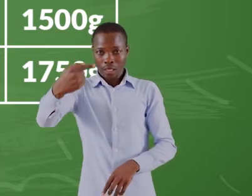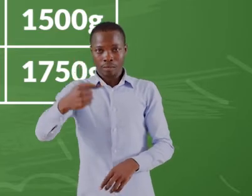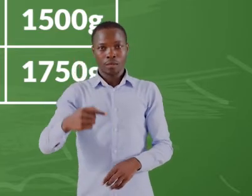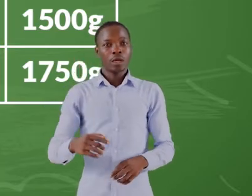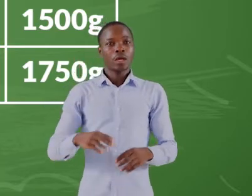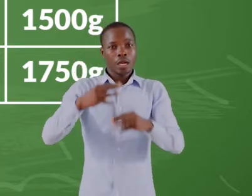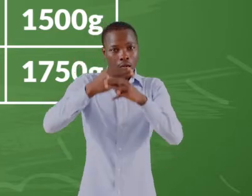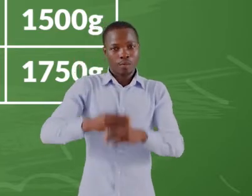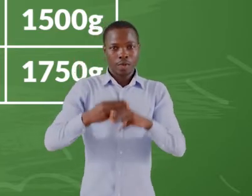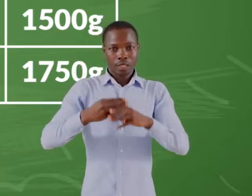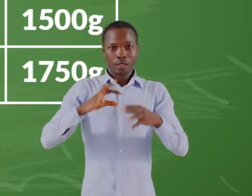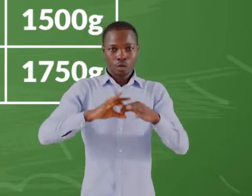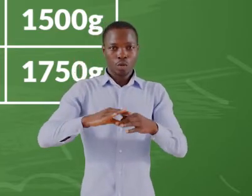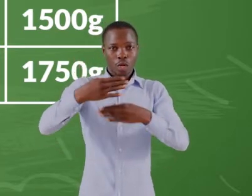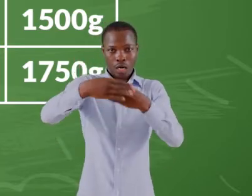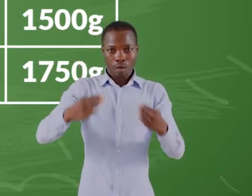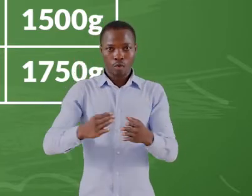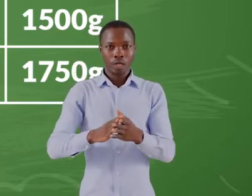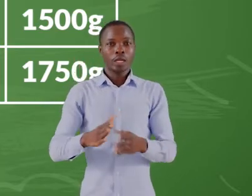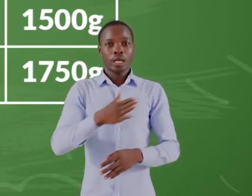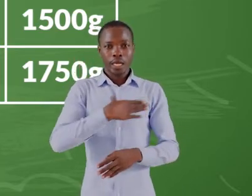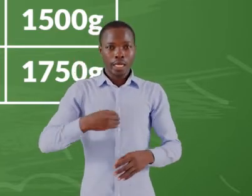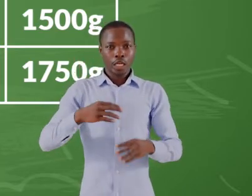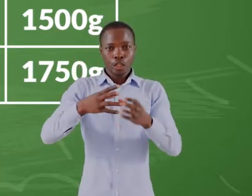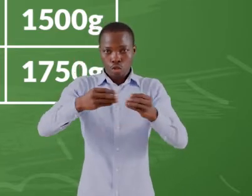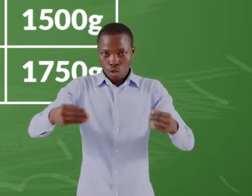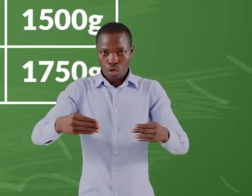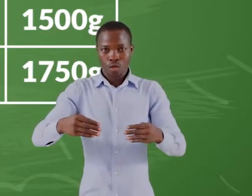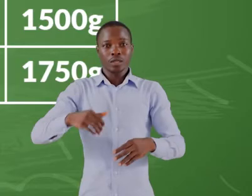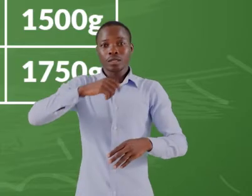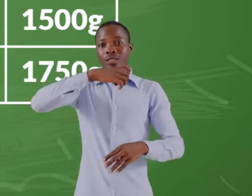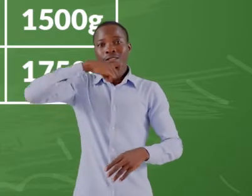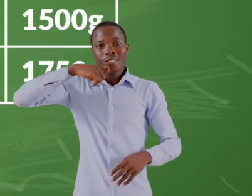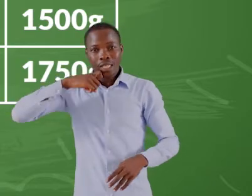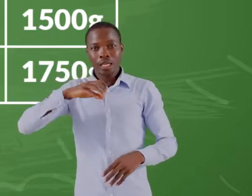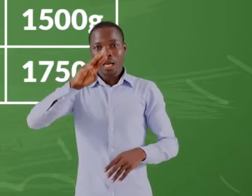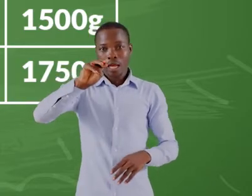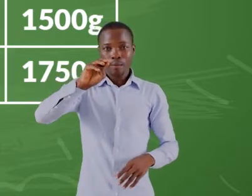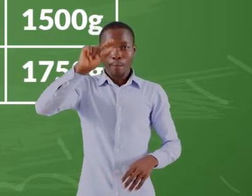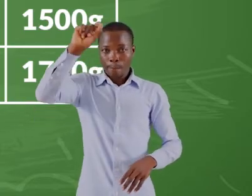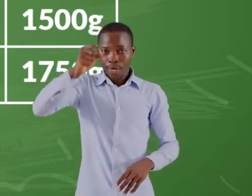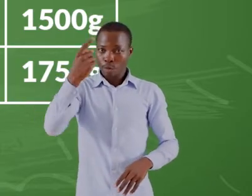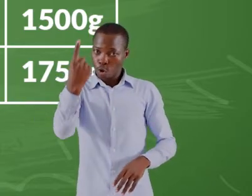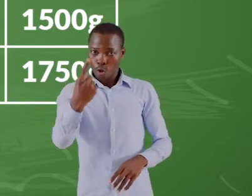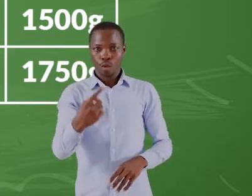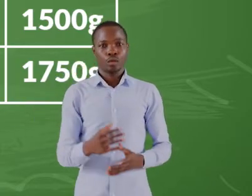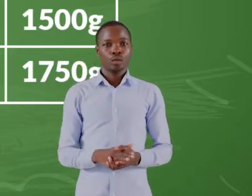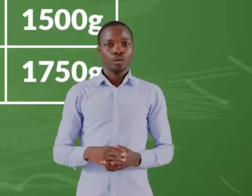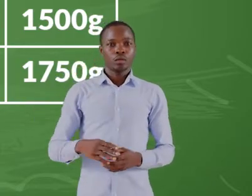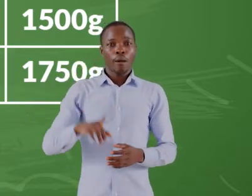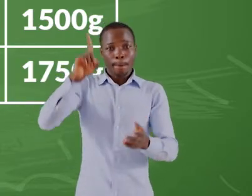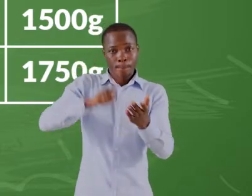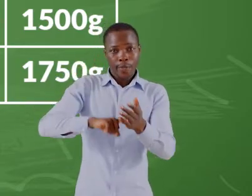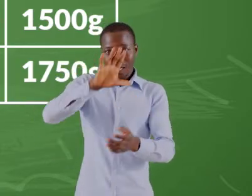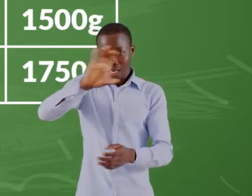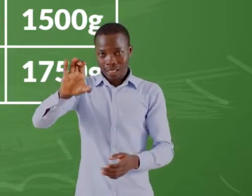La masse de la boîte et du sol sec, M'1 qu'on avait appelé, 1400 grammes